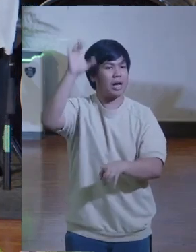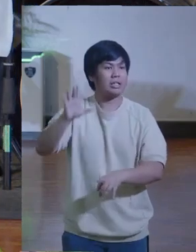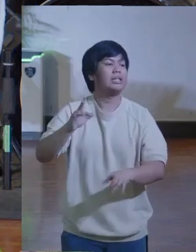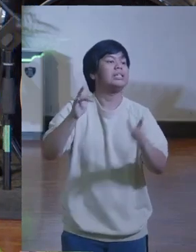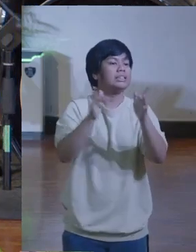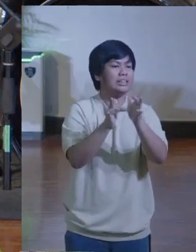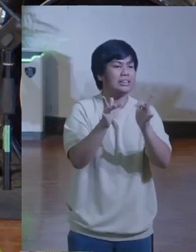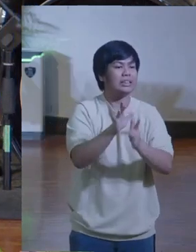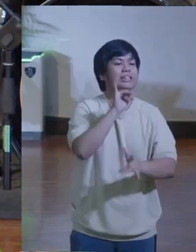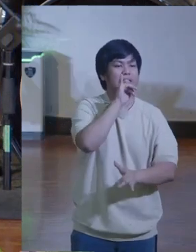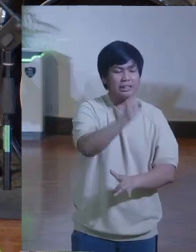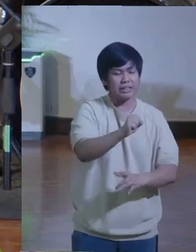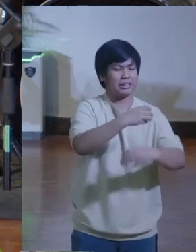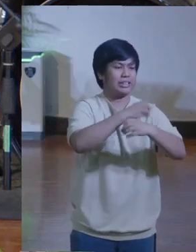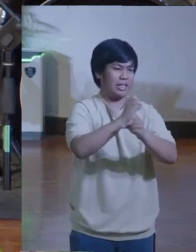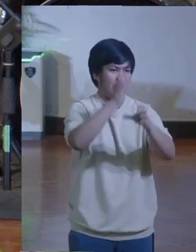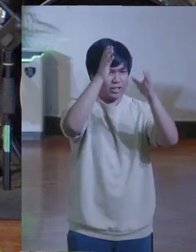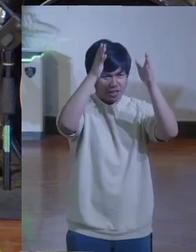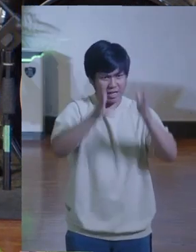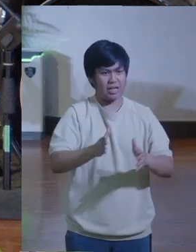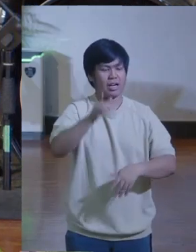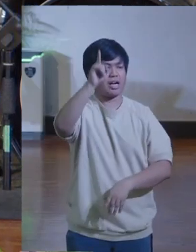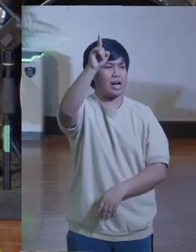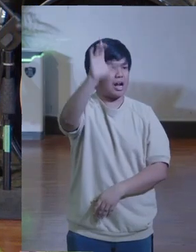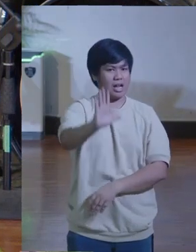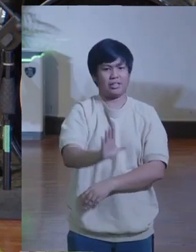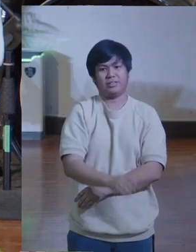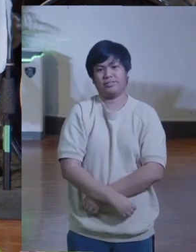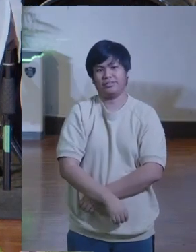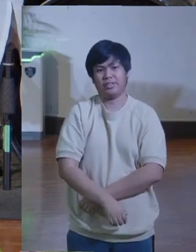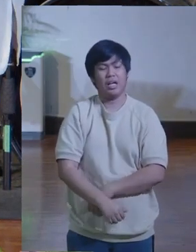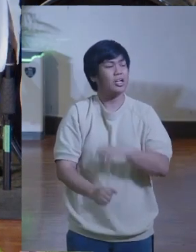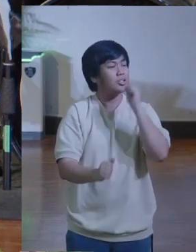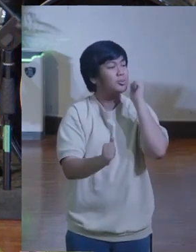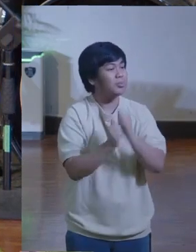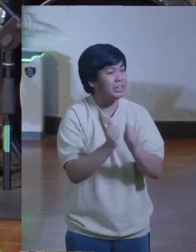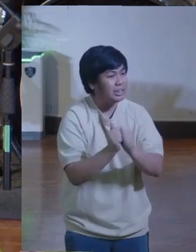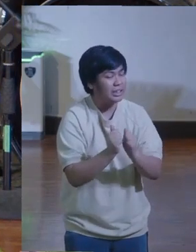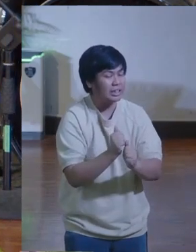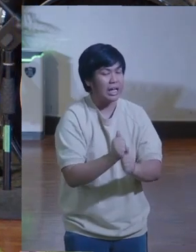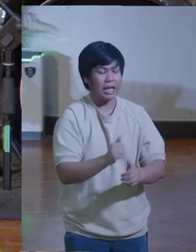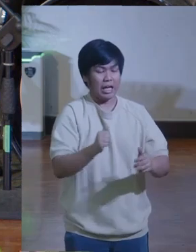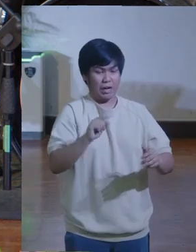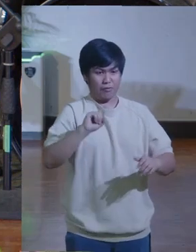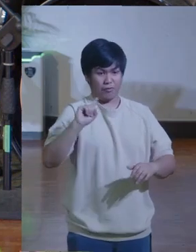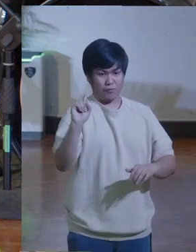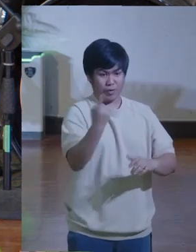the Creator. Ang ibig sabihin ng firstborn, siya yung